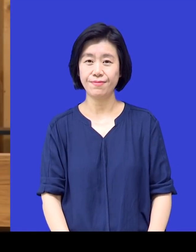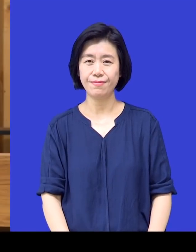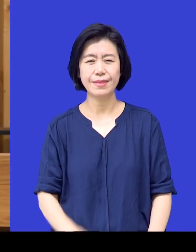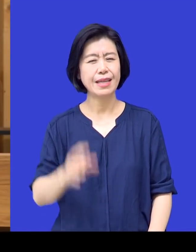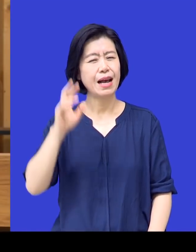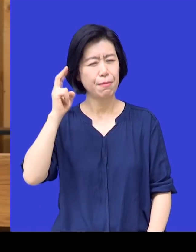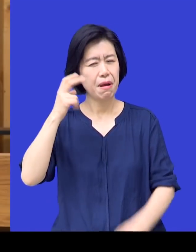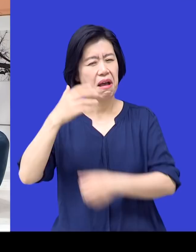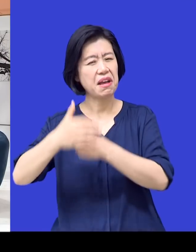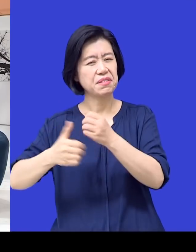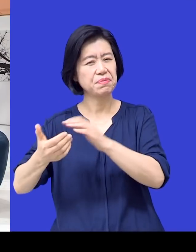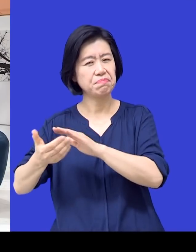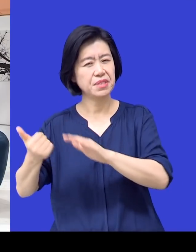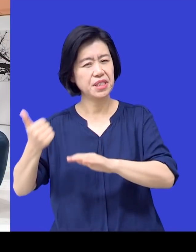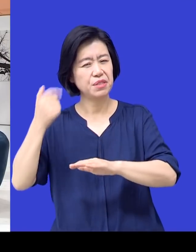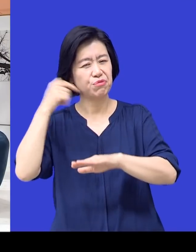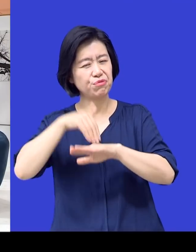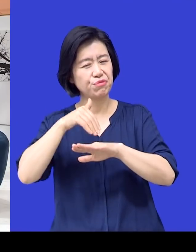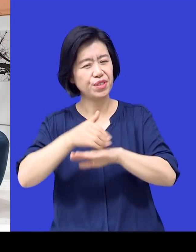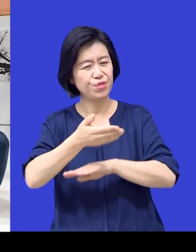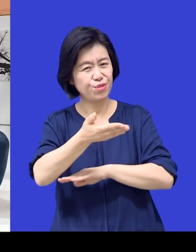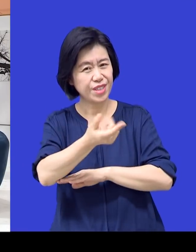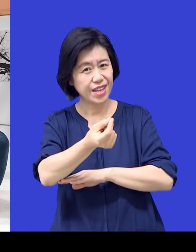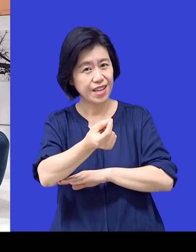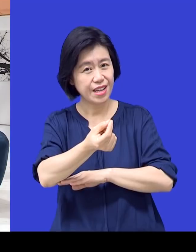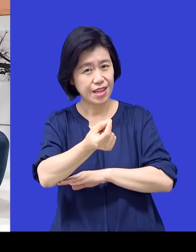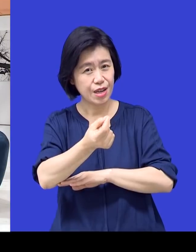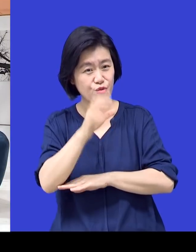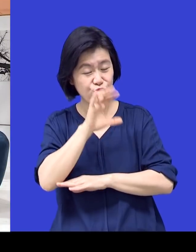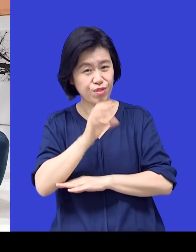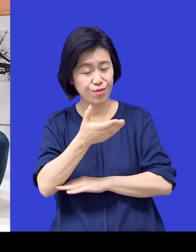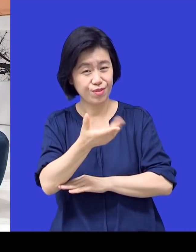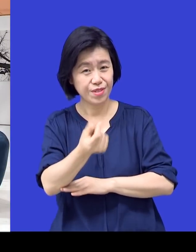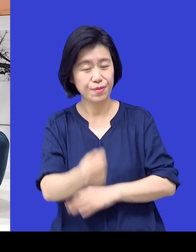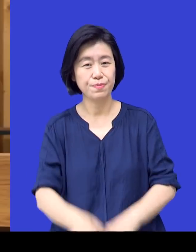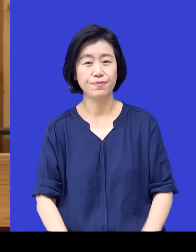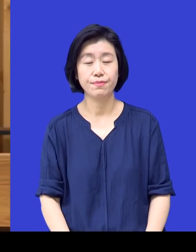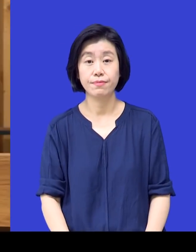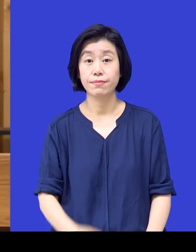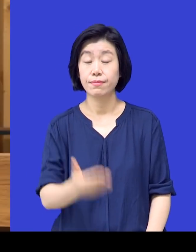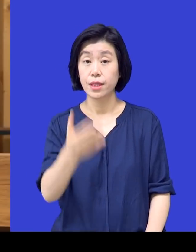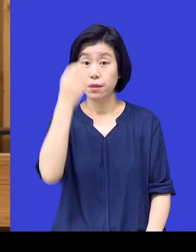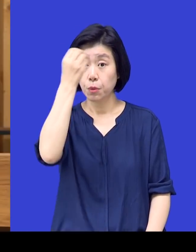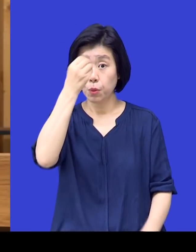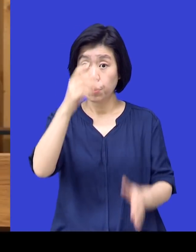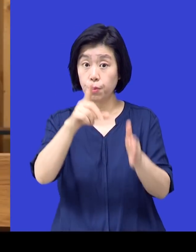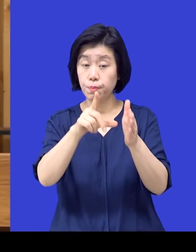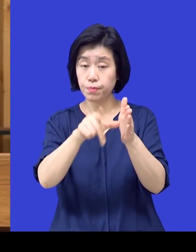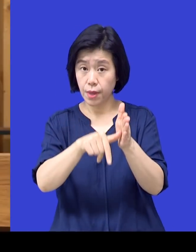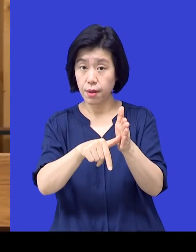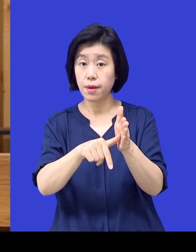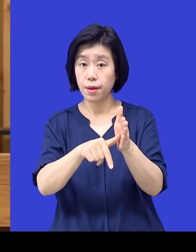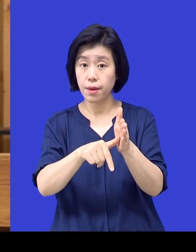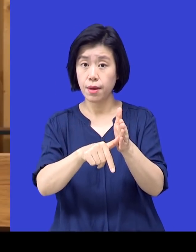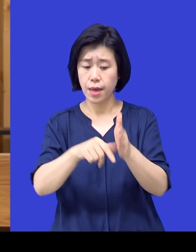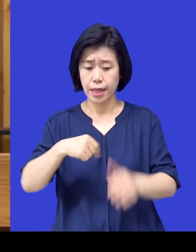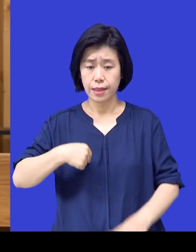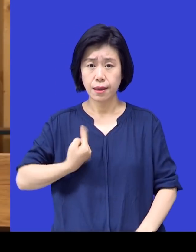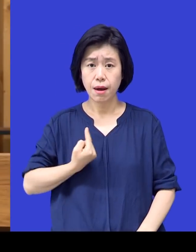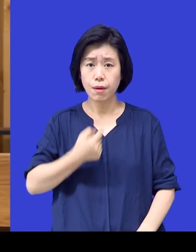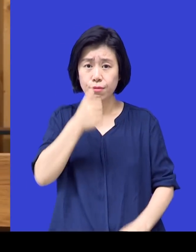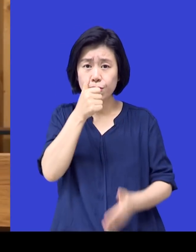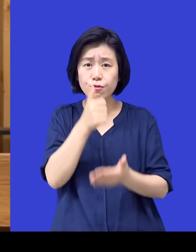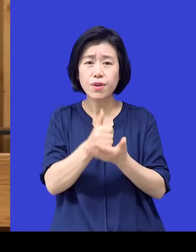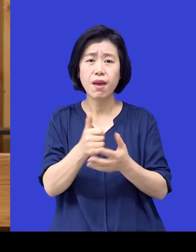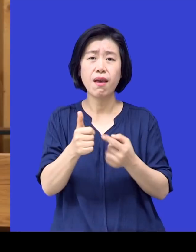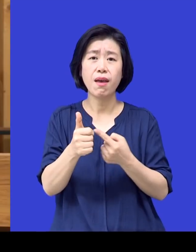그때부터 훈련을 시키신 거 아닌가 싶어요. 맞아요. 근데 고등학교 시절이 돼서 이제 사춘기 굉장히 예민한 시절에 본인의 죄성과 이렇게 굉장한 싸움을 하셨다는데